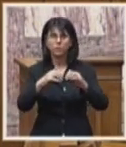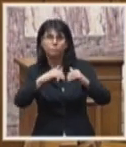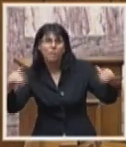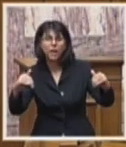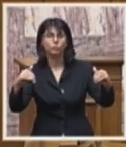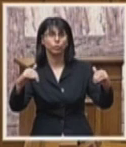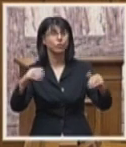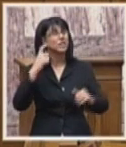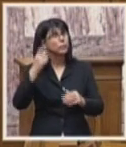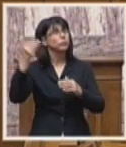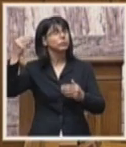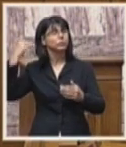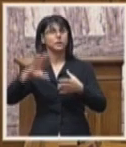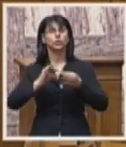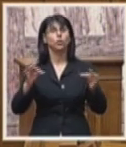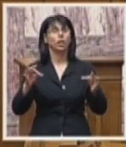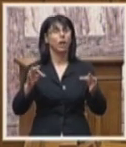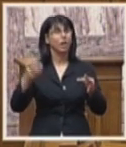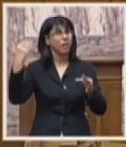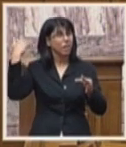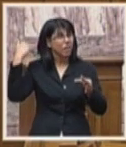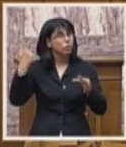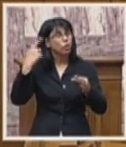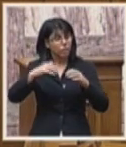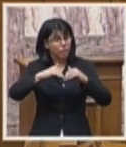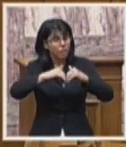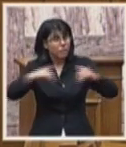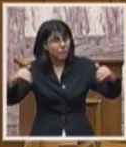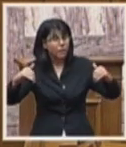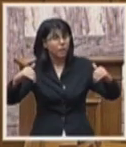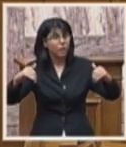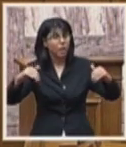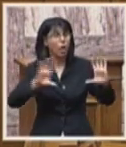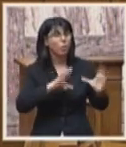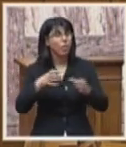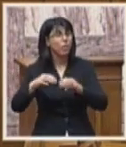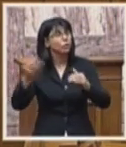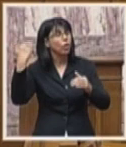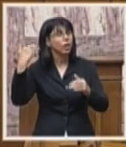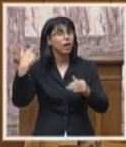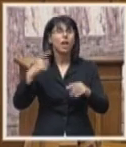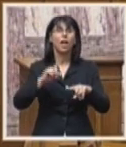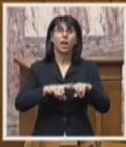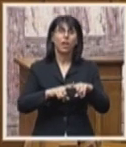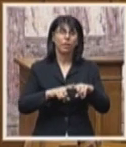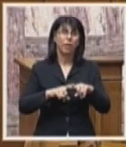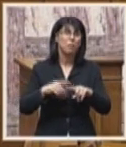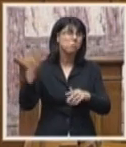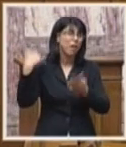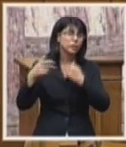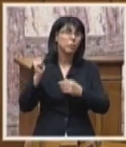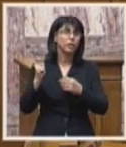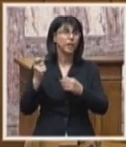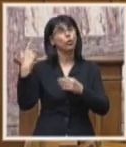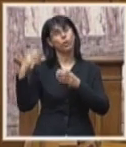τι έγινε στην ιστορία, όταν αυτό έγινε και μοιραστήκαμε στα δύο. Να θυμίσω την τύχη της Ελλάδας όταν παραδοσιακές πολιτικές φατρίες